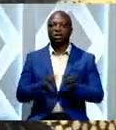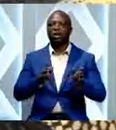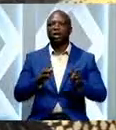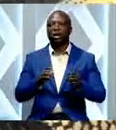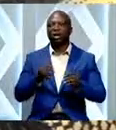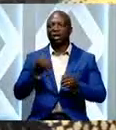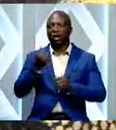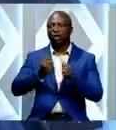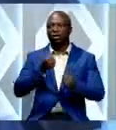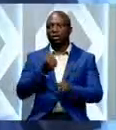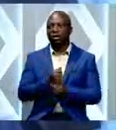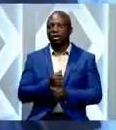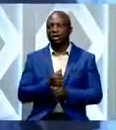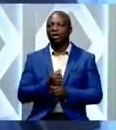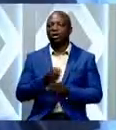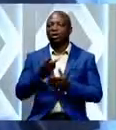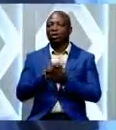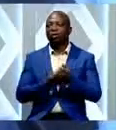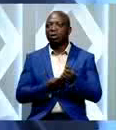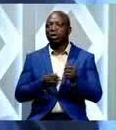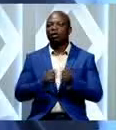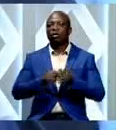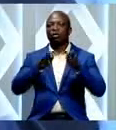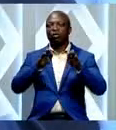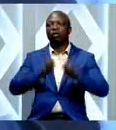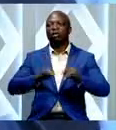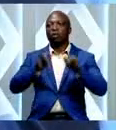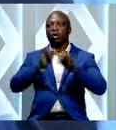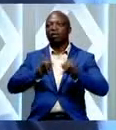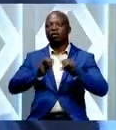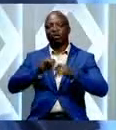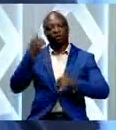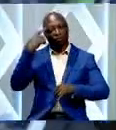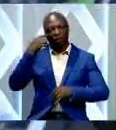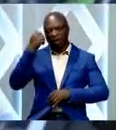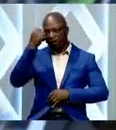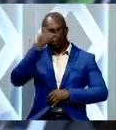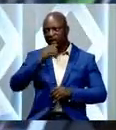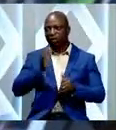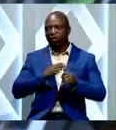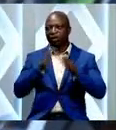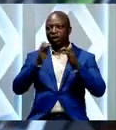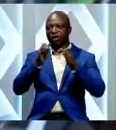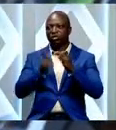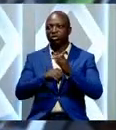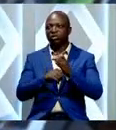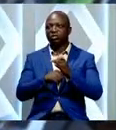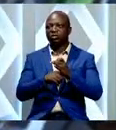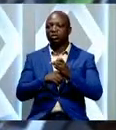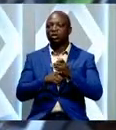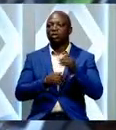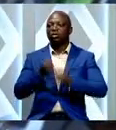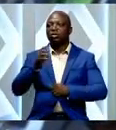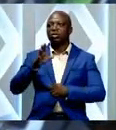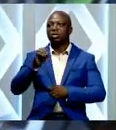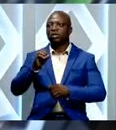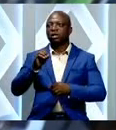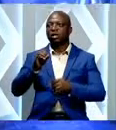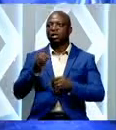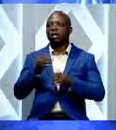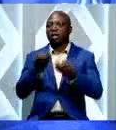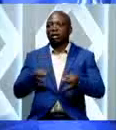Africa 50 couplé avec le Forum InfraFor Africa, la toute première édition. Plus de 50